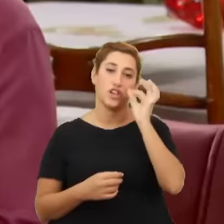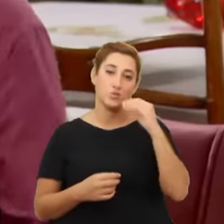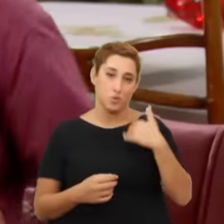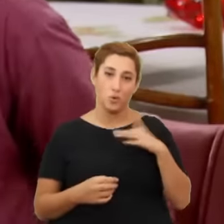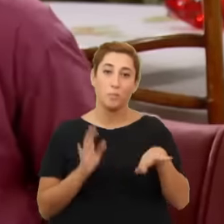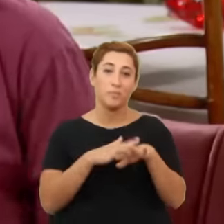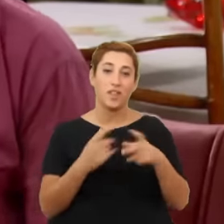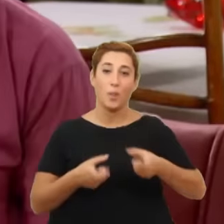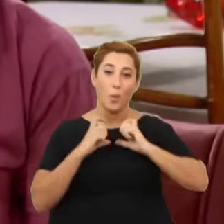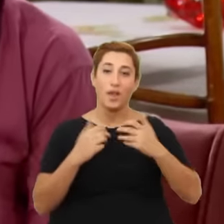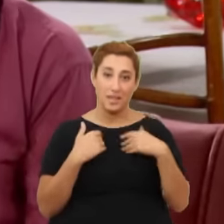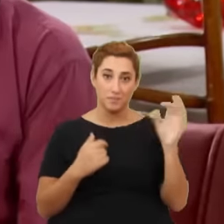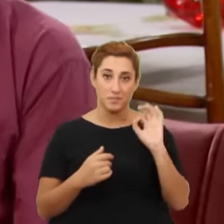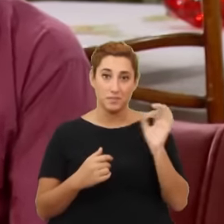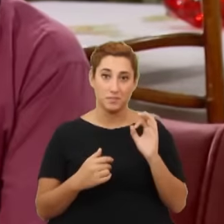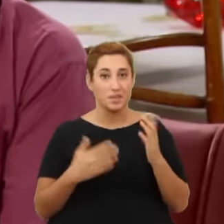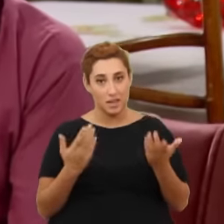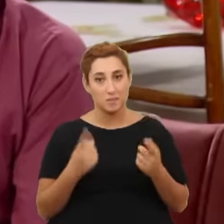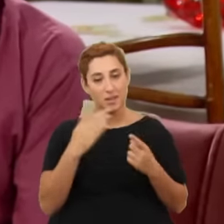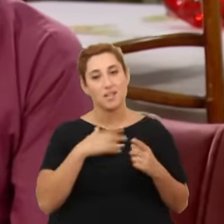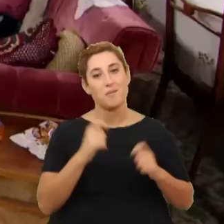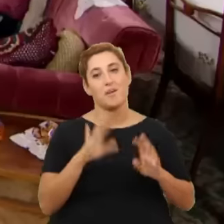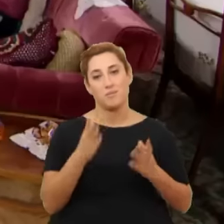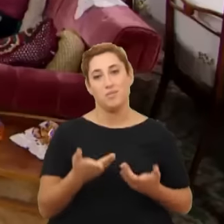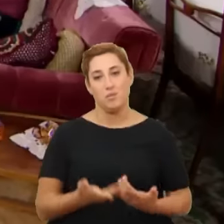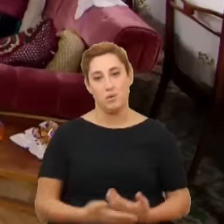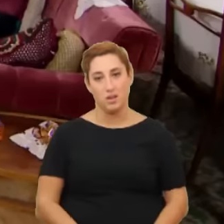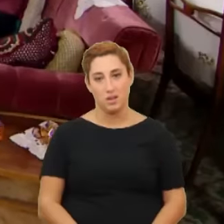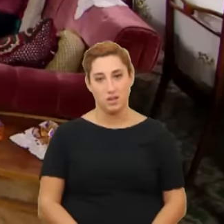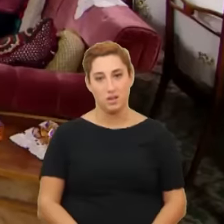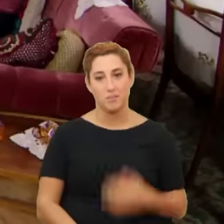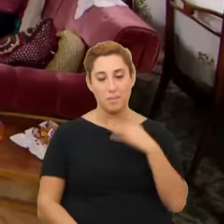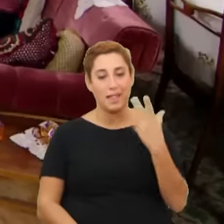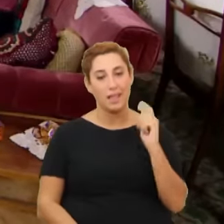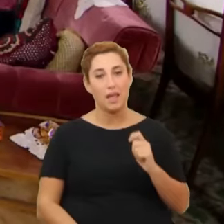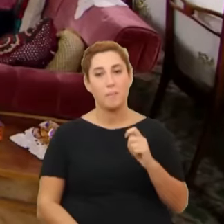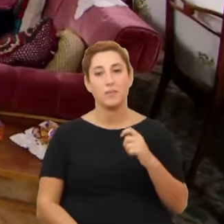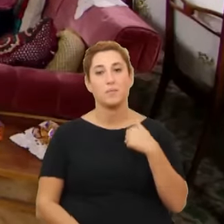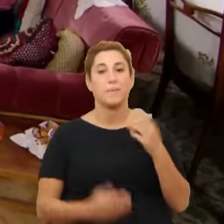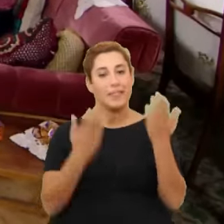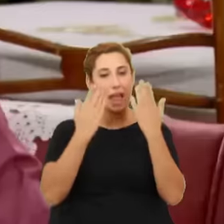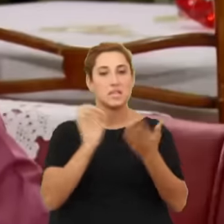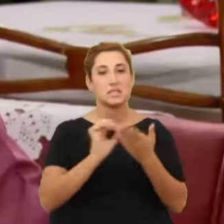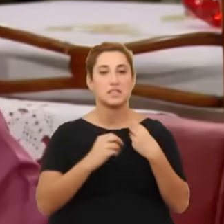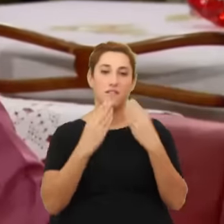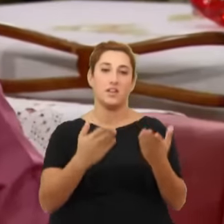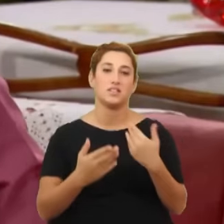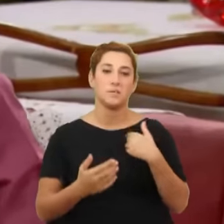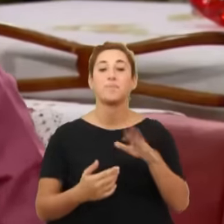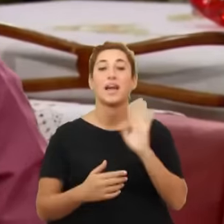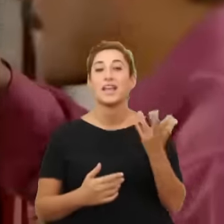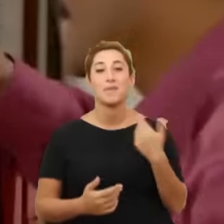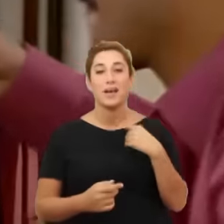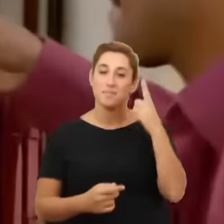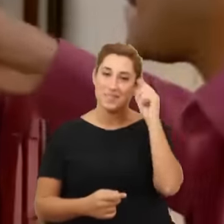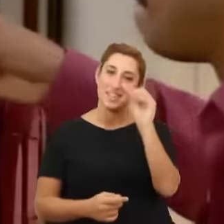çayı. Niye üstüme dökeyim yani, değil mi? Yani denem yapma böyle ya. Bu benim en iyi yaptığım şey, hatta ben bu konuda ders verebilirim. Hayır, yani